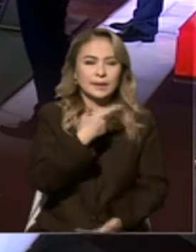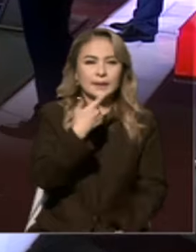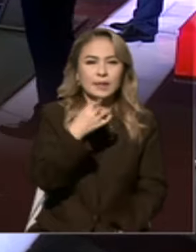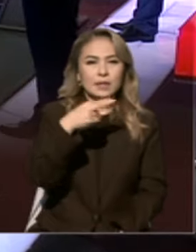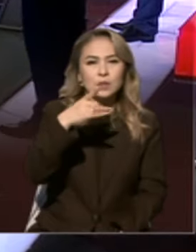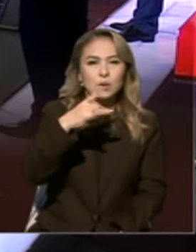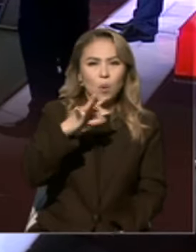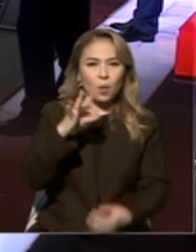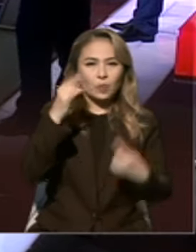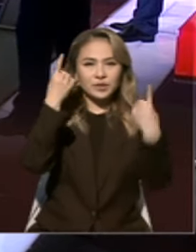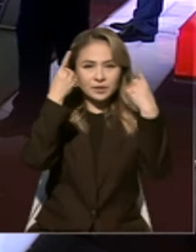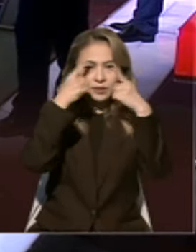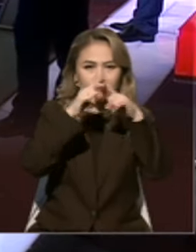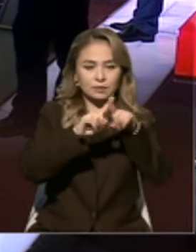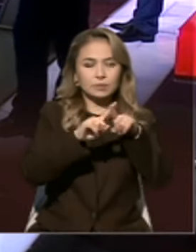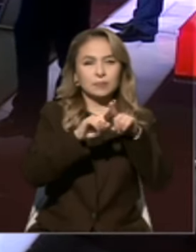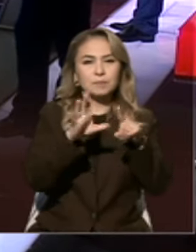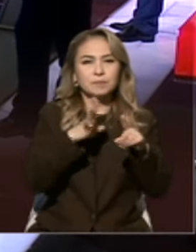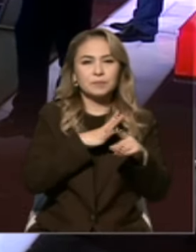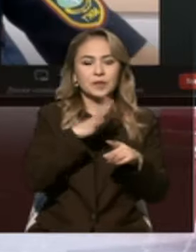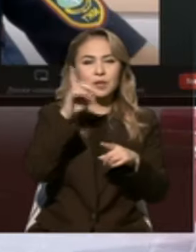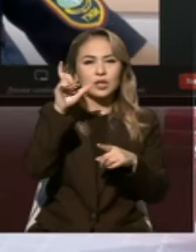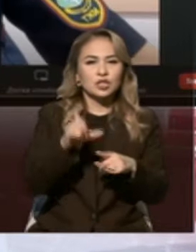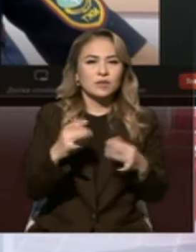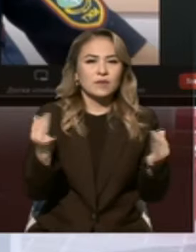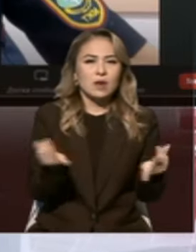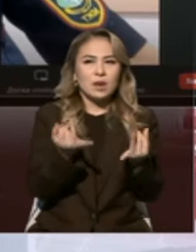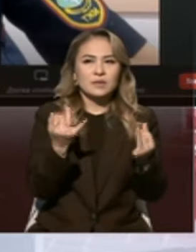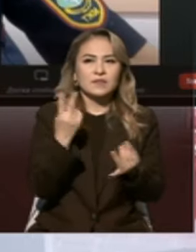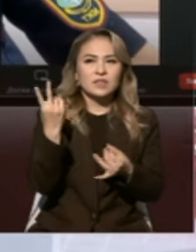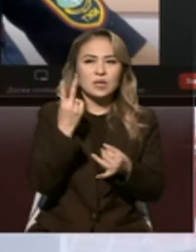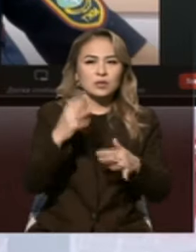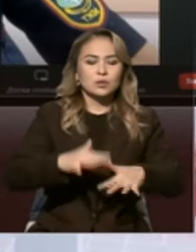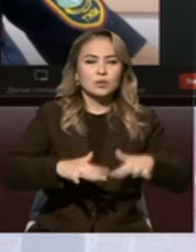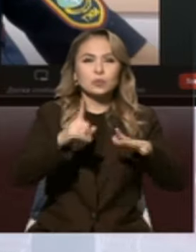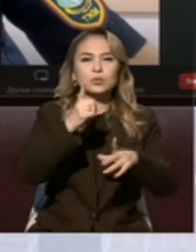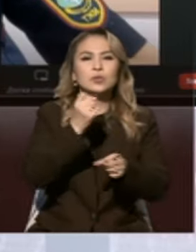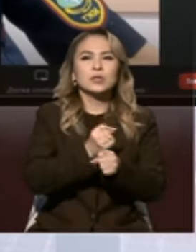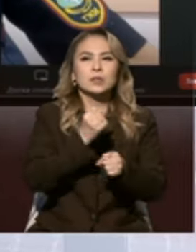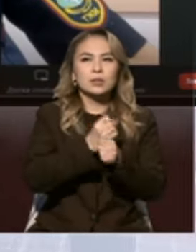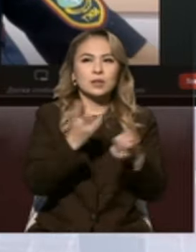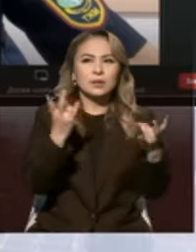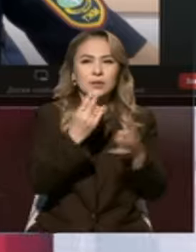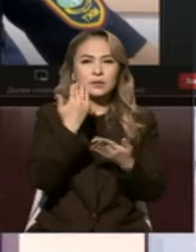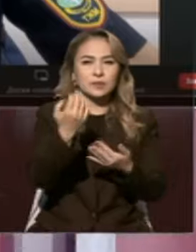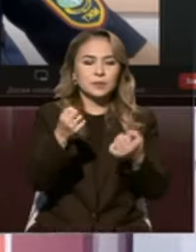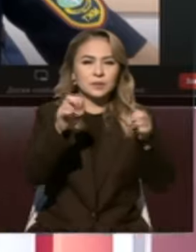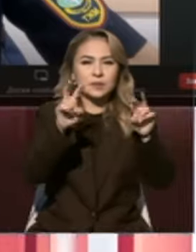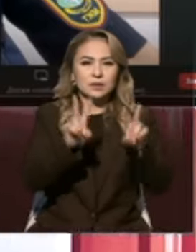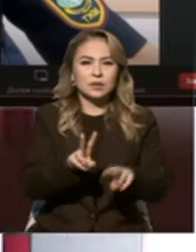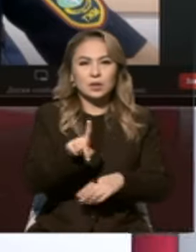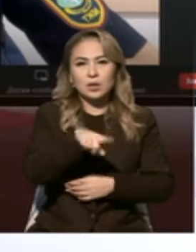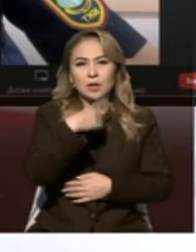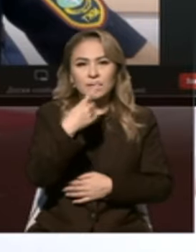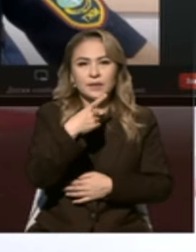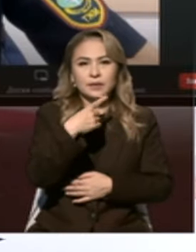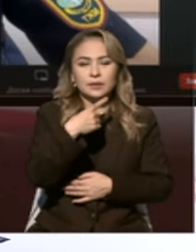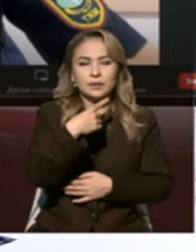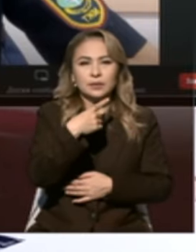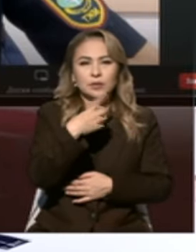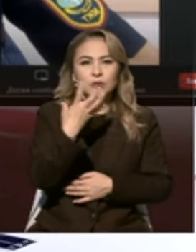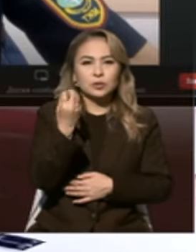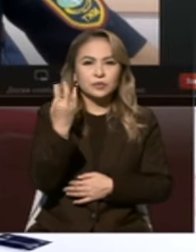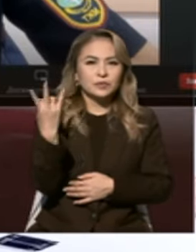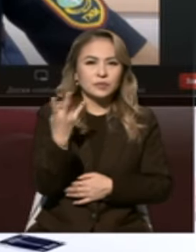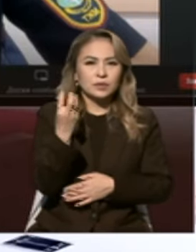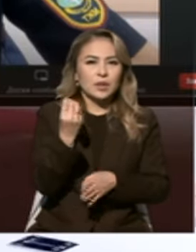гидротехник, гидролог Шермағанмен әңгімелескен болатынбыз. Мен айттым, екінші толқын келе жатыр, не істейміз? Сіз мамансыз деп. Ол кісінің айтқаны, әлде